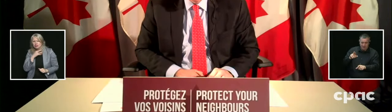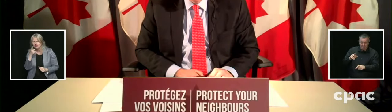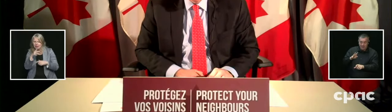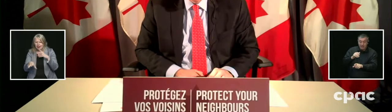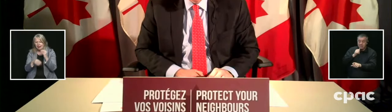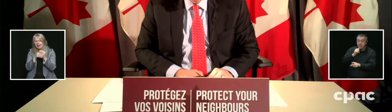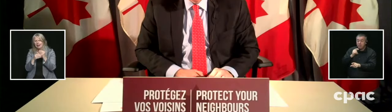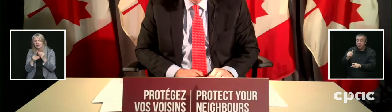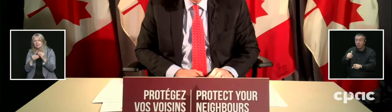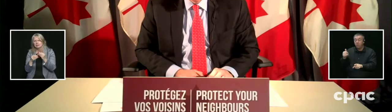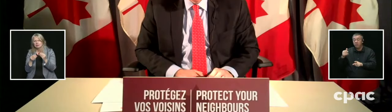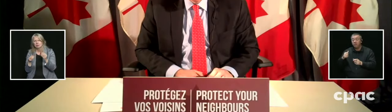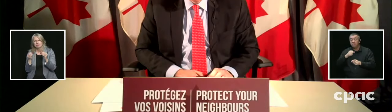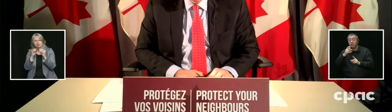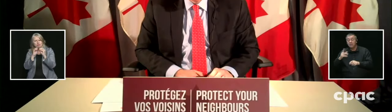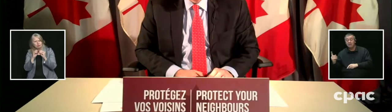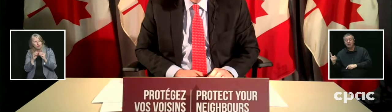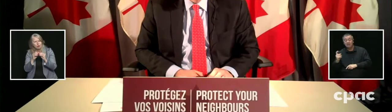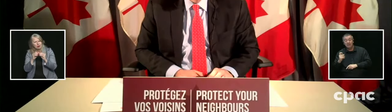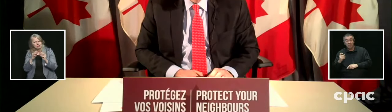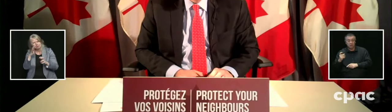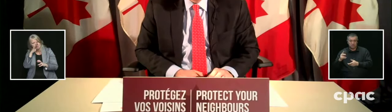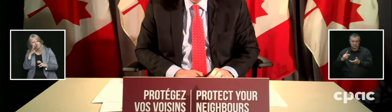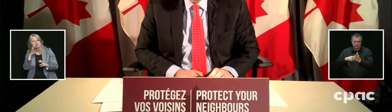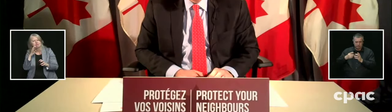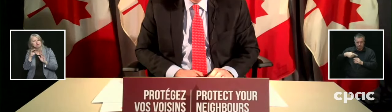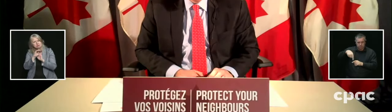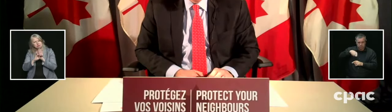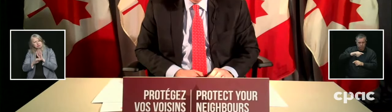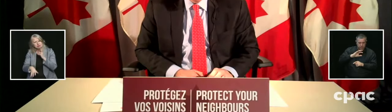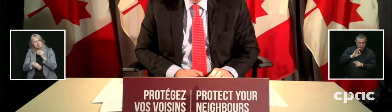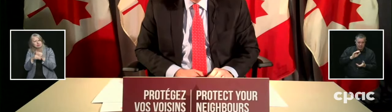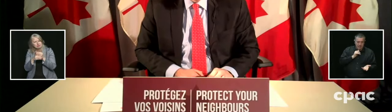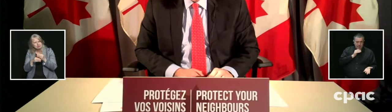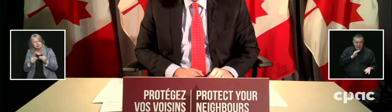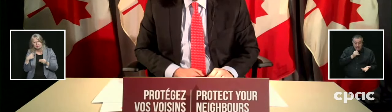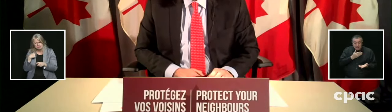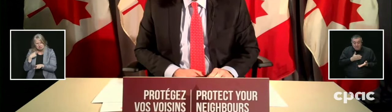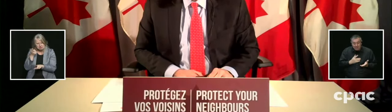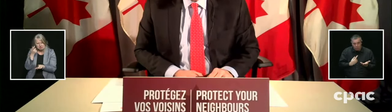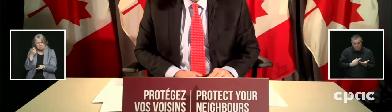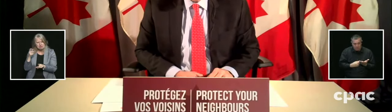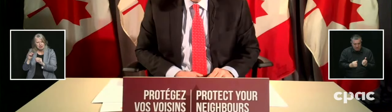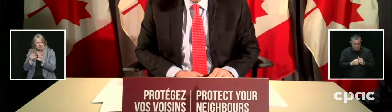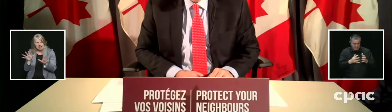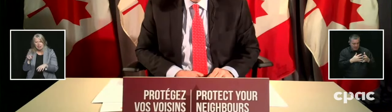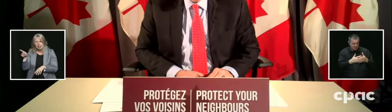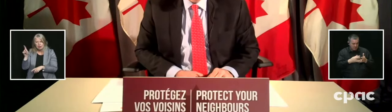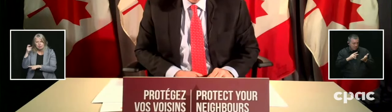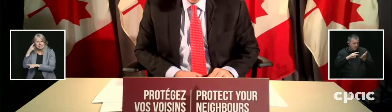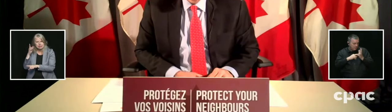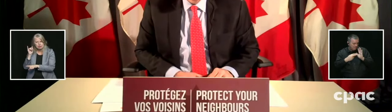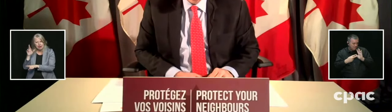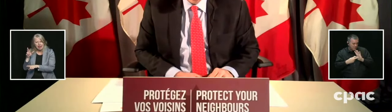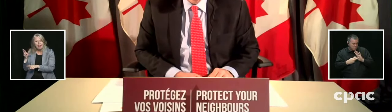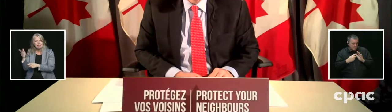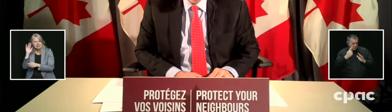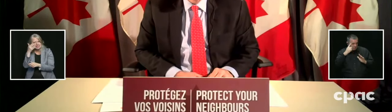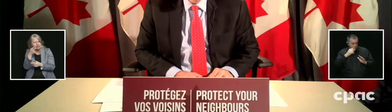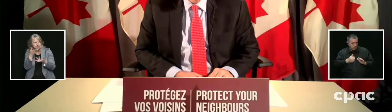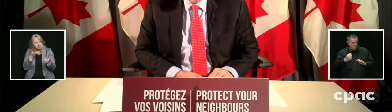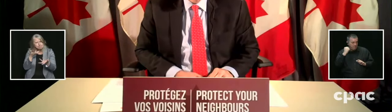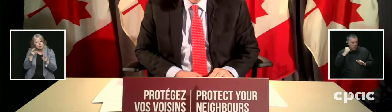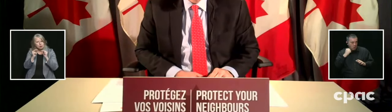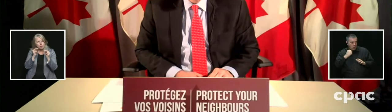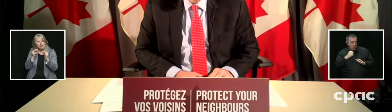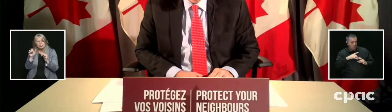en réponse à sa première question que vous attendez de négocier quelque chose d'autre avec les Américains? Est-ce qu'on parle de mesures, surtout pour les vols